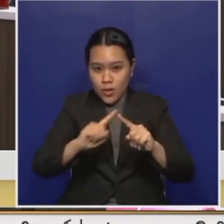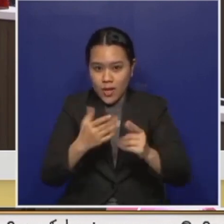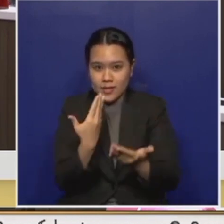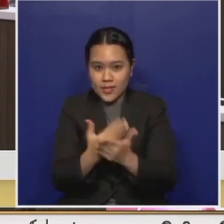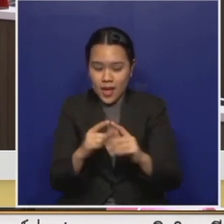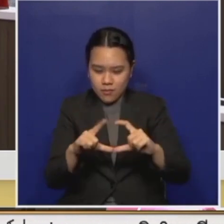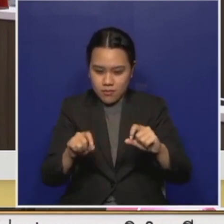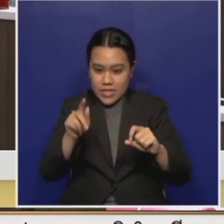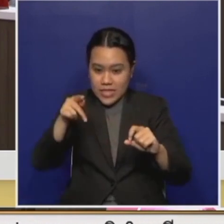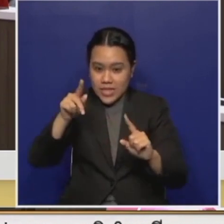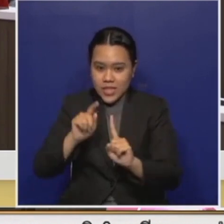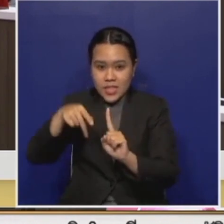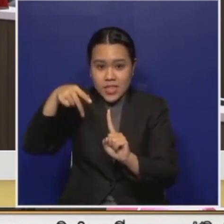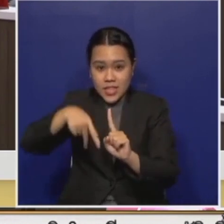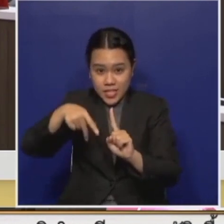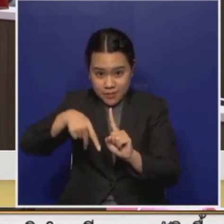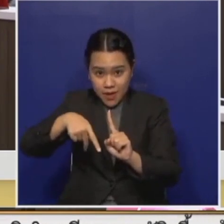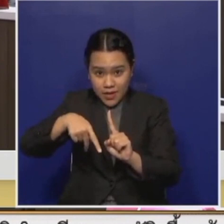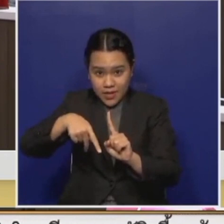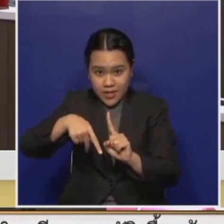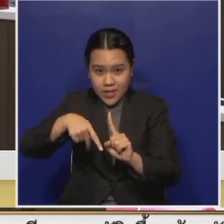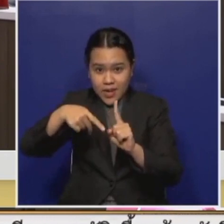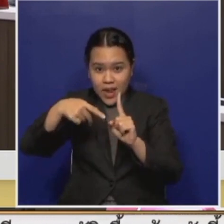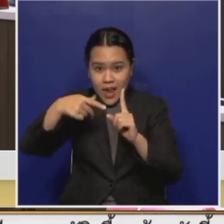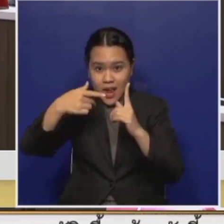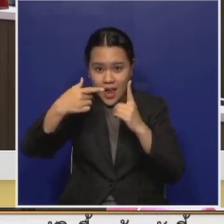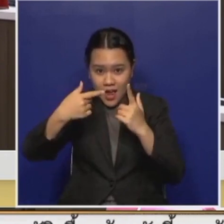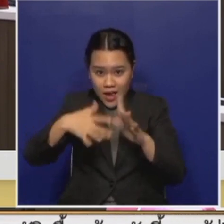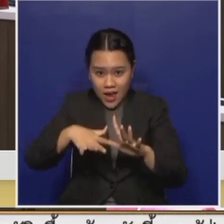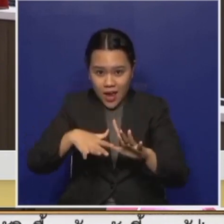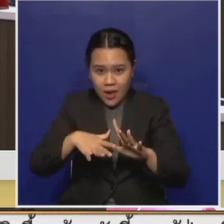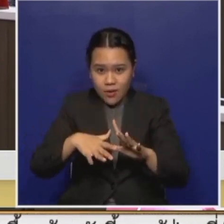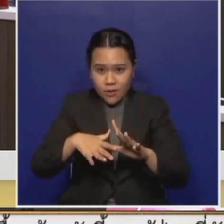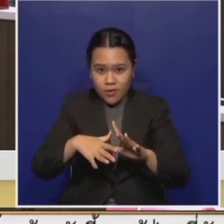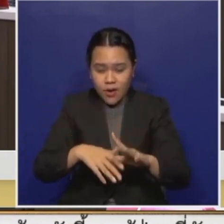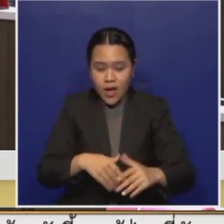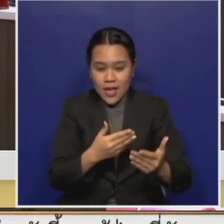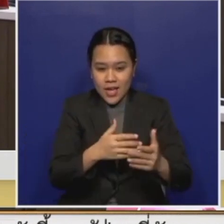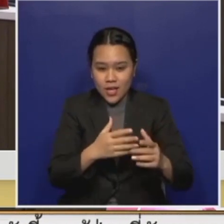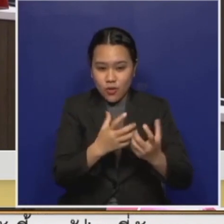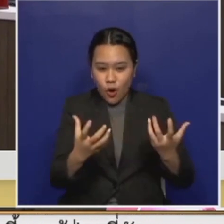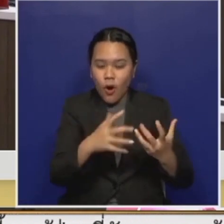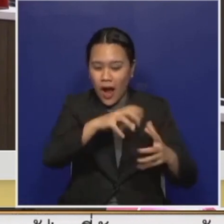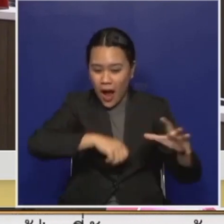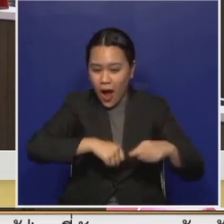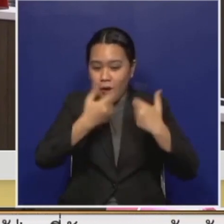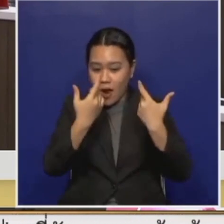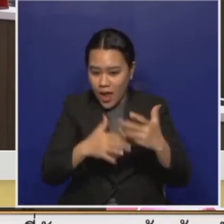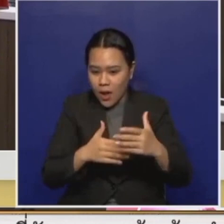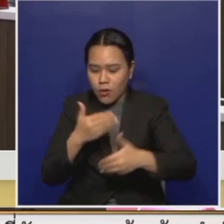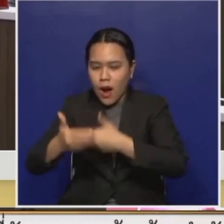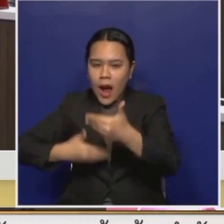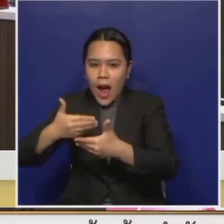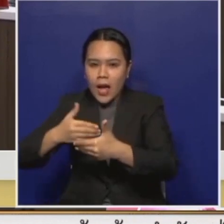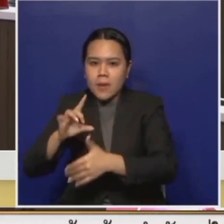1,000เขารมาหมดแล้วเดินไปอ 5, 9 ครัไปขายให้ร้านขายของชามขๆขอแ่ 800 พอ